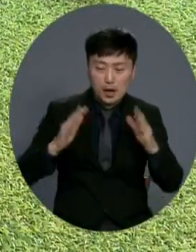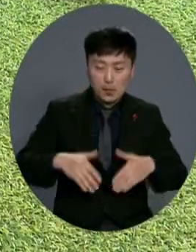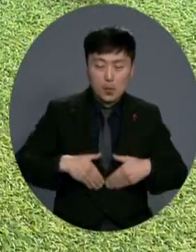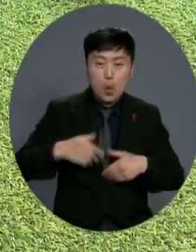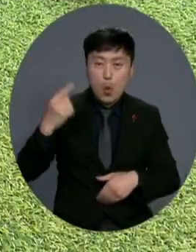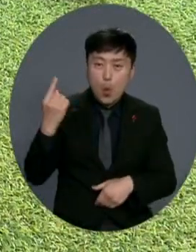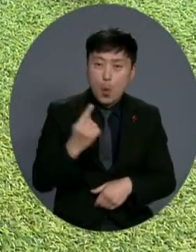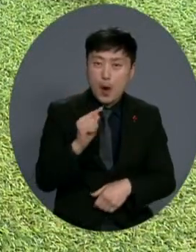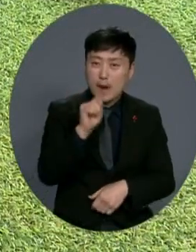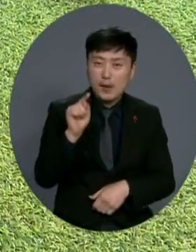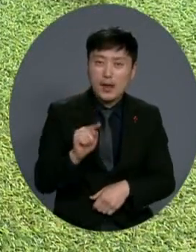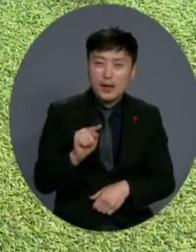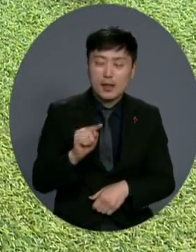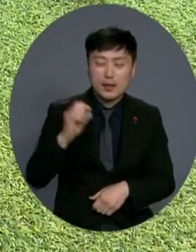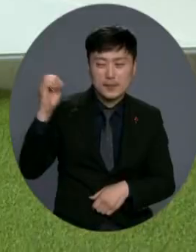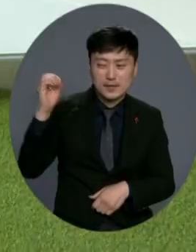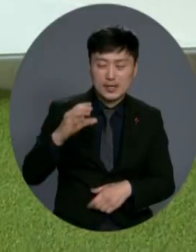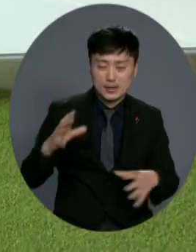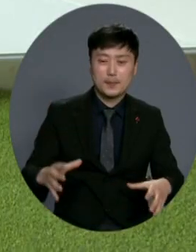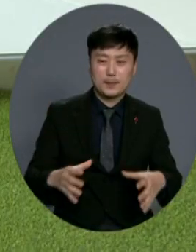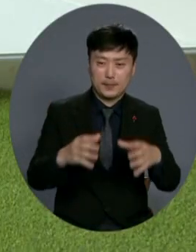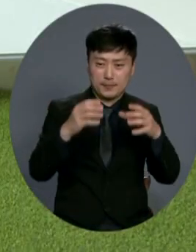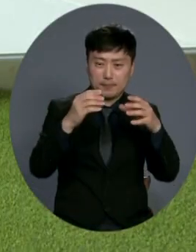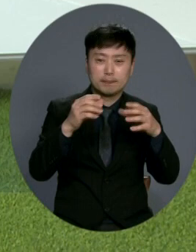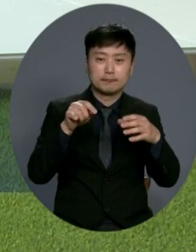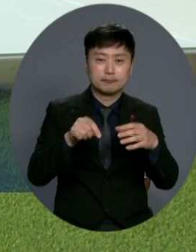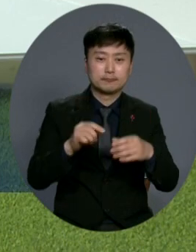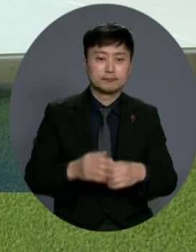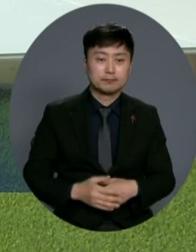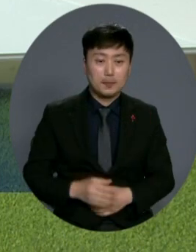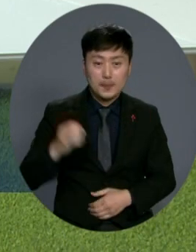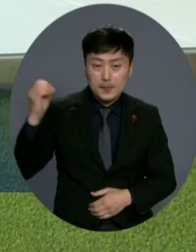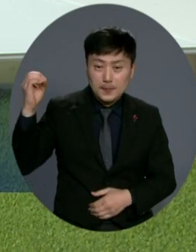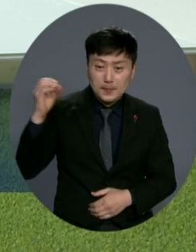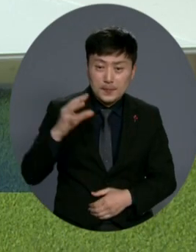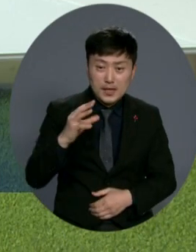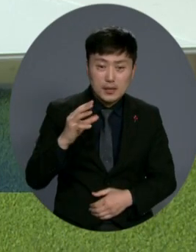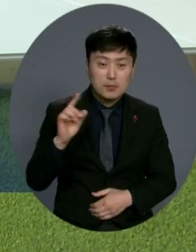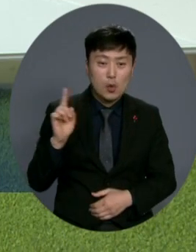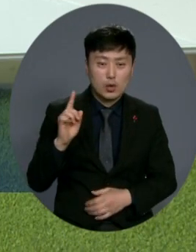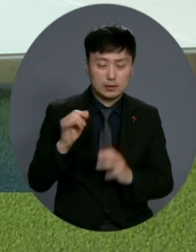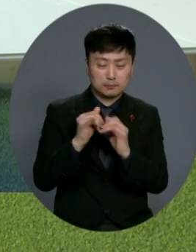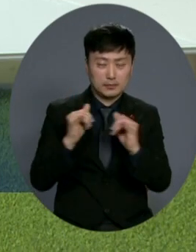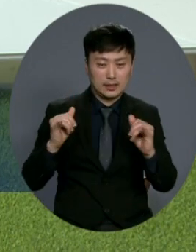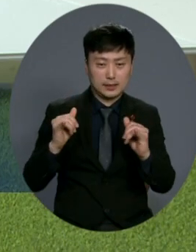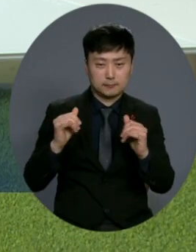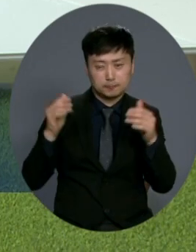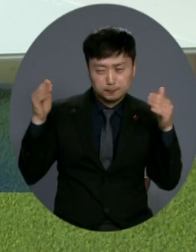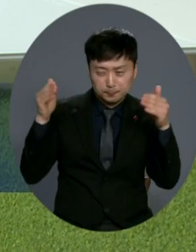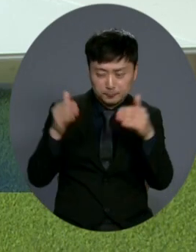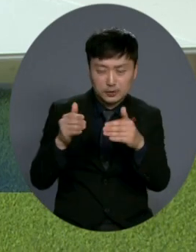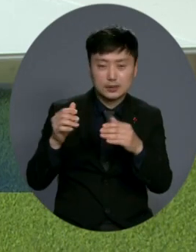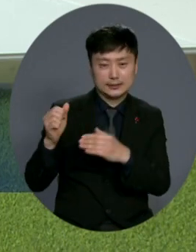작품 빛의 탑입니다. 빛은 또 사람을 끌어들이는 어떤 힘이 있어서